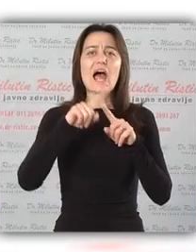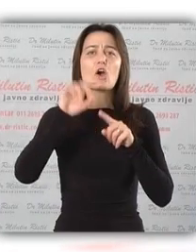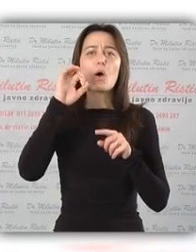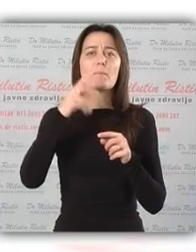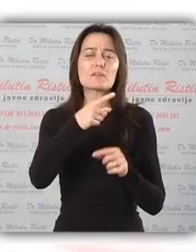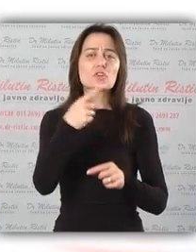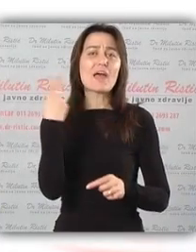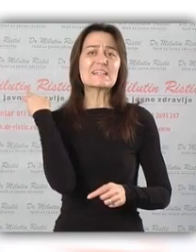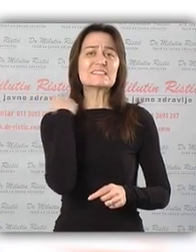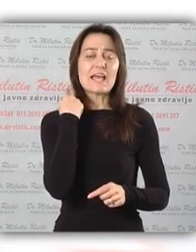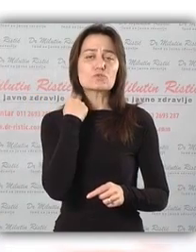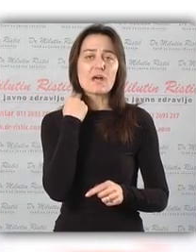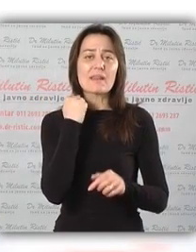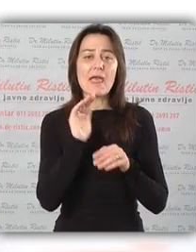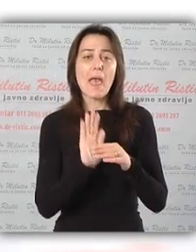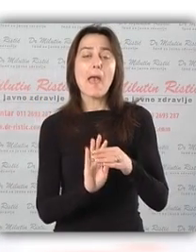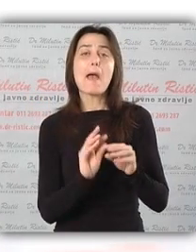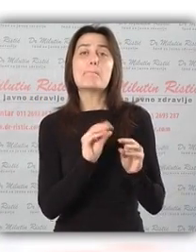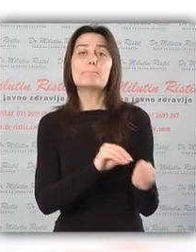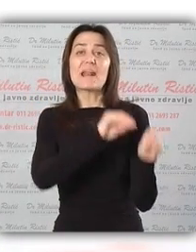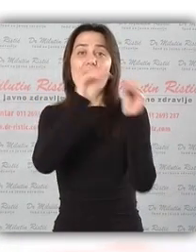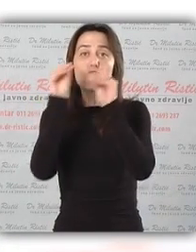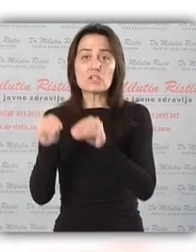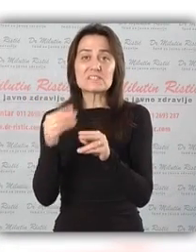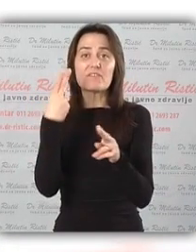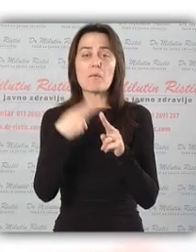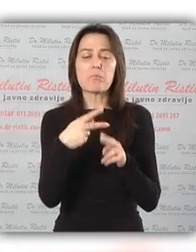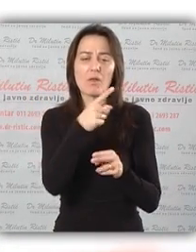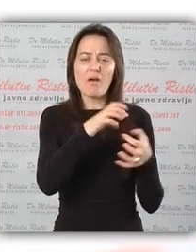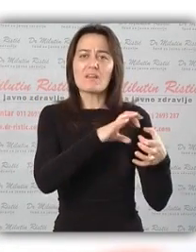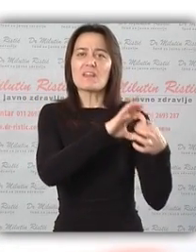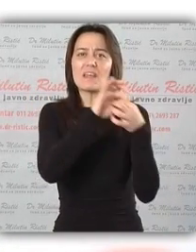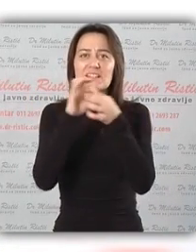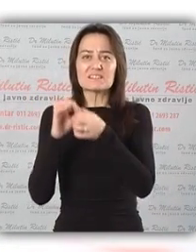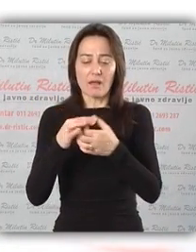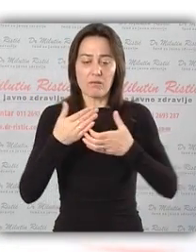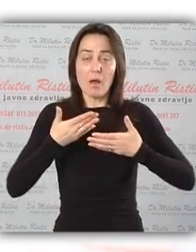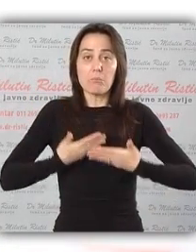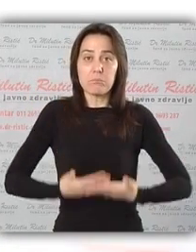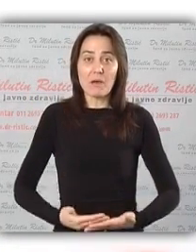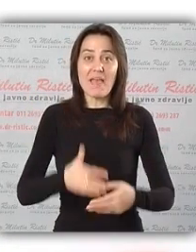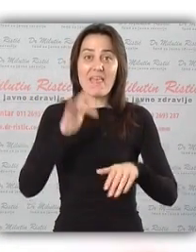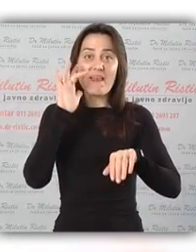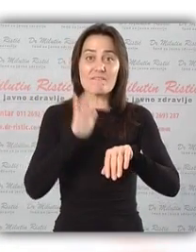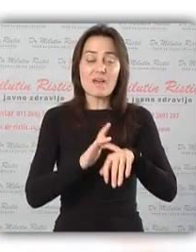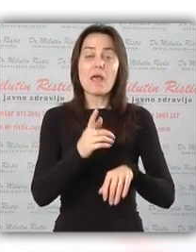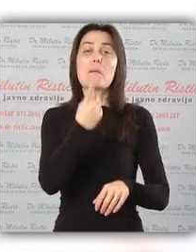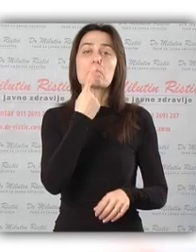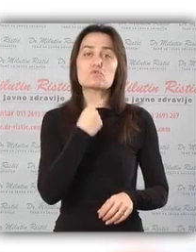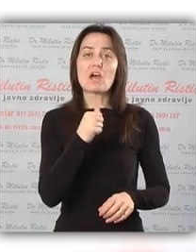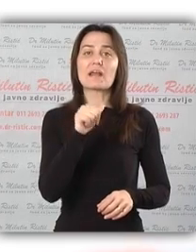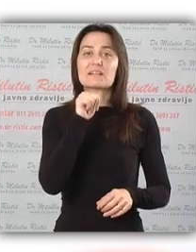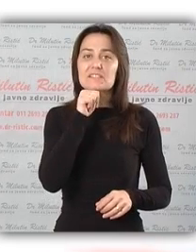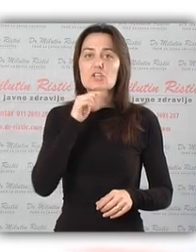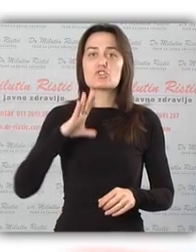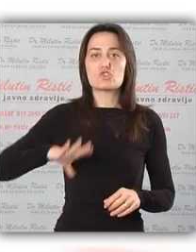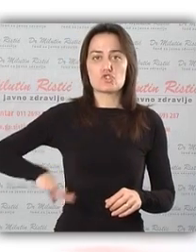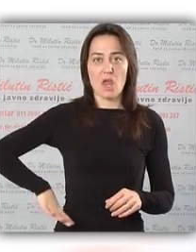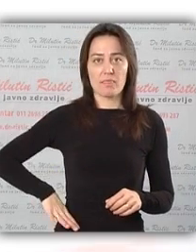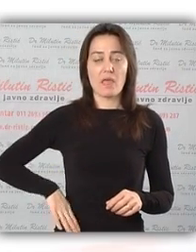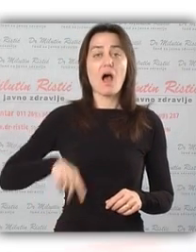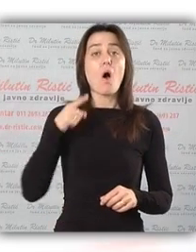Klamidija trahomatis spada u seksualno prenosive bolesti i ona je najčešći uzročnik genitourinarnih infekcija kod muškarca i